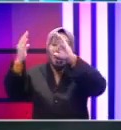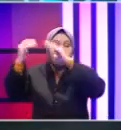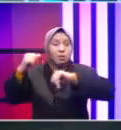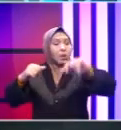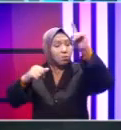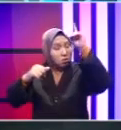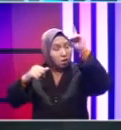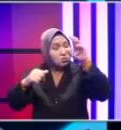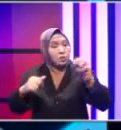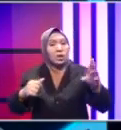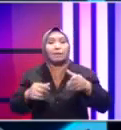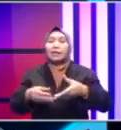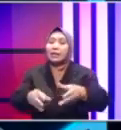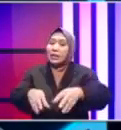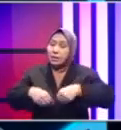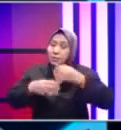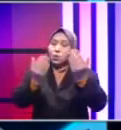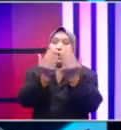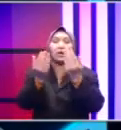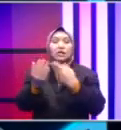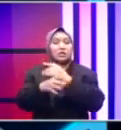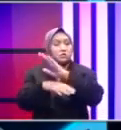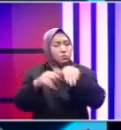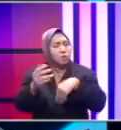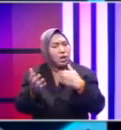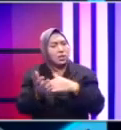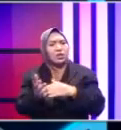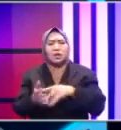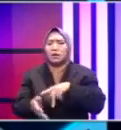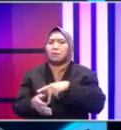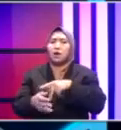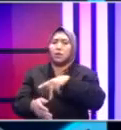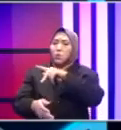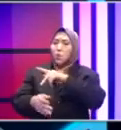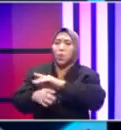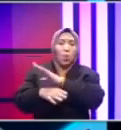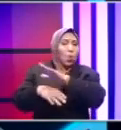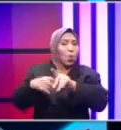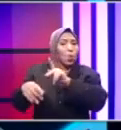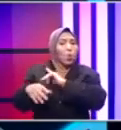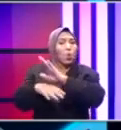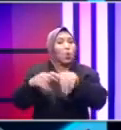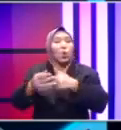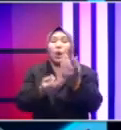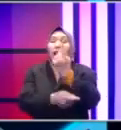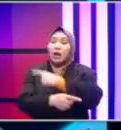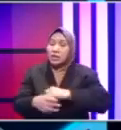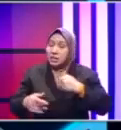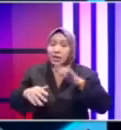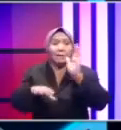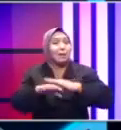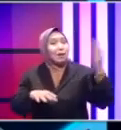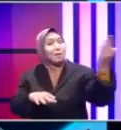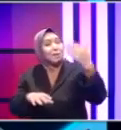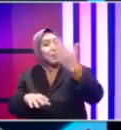Allah subhanahuwata'ala memperkenankan doa kita semua tambah-tambah di penghulu segala hari ini Amin ya robbal alamin dan kita terus nak mengajak ibu-ibu